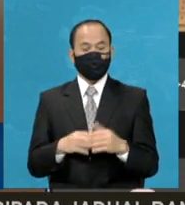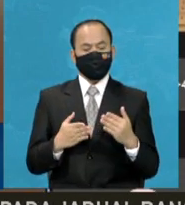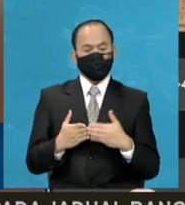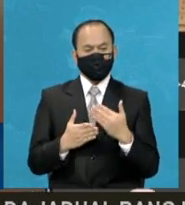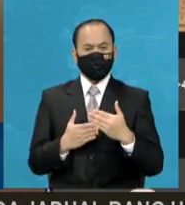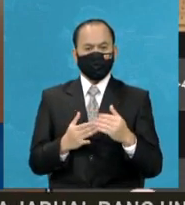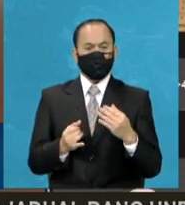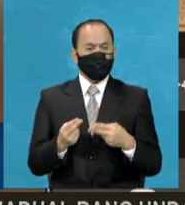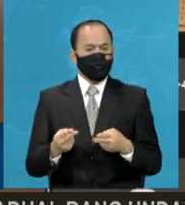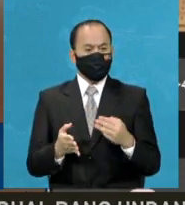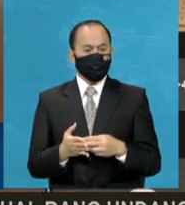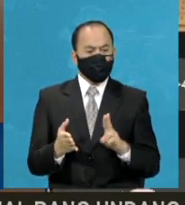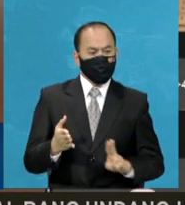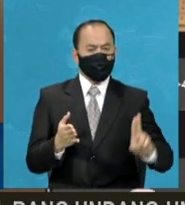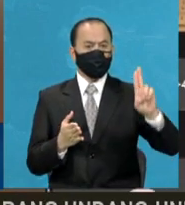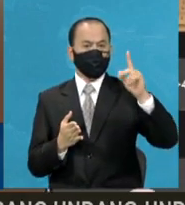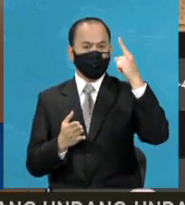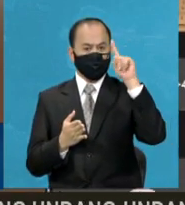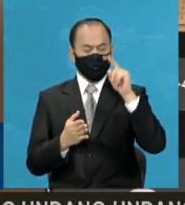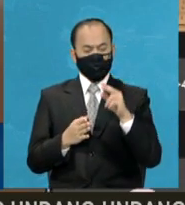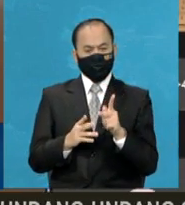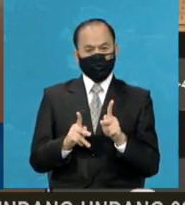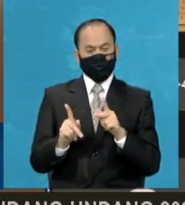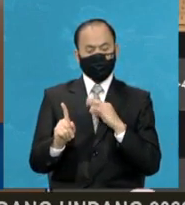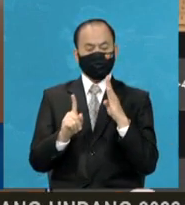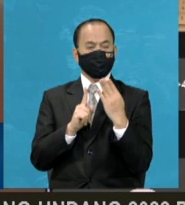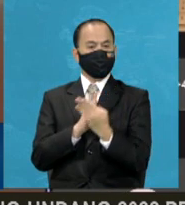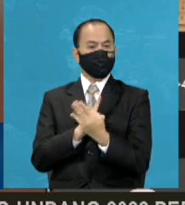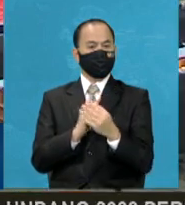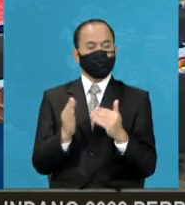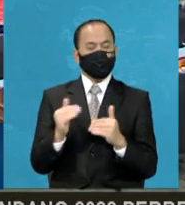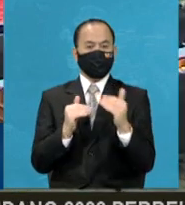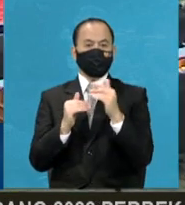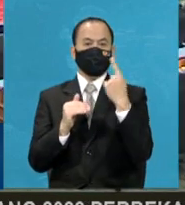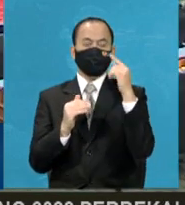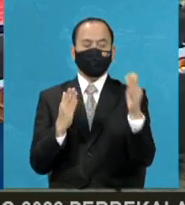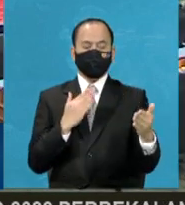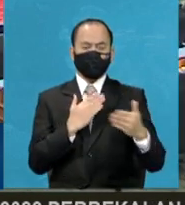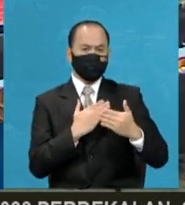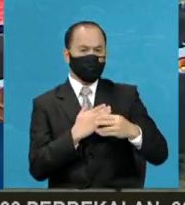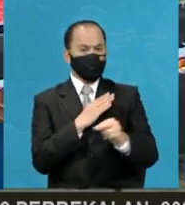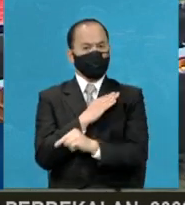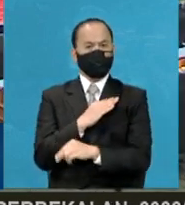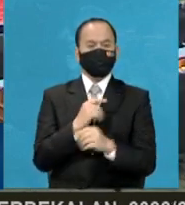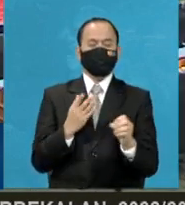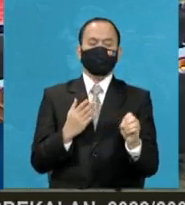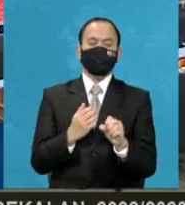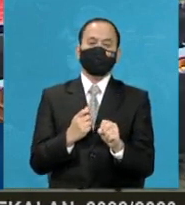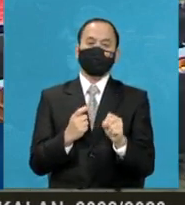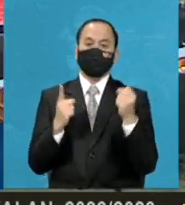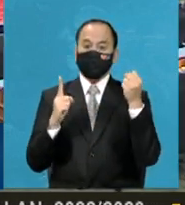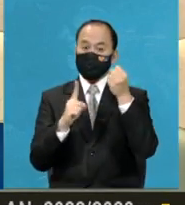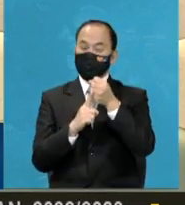mengemas kini dan memperbaiki ekosistem kebudayaan secara pendekatan senegara suatu jika lima mengukuhkan